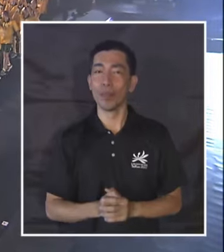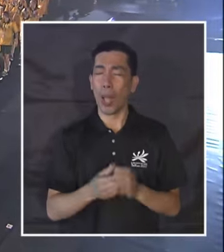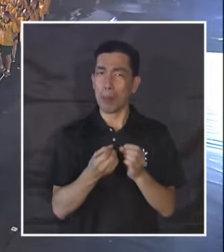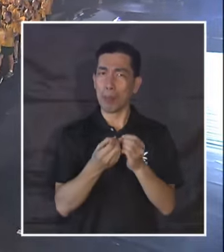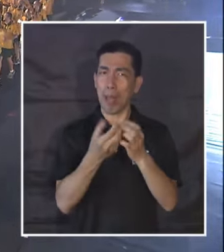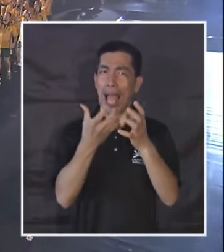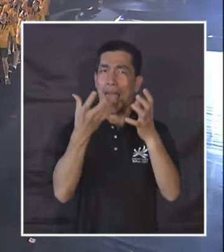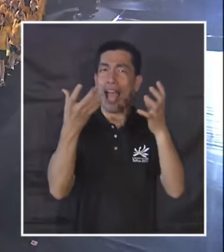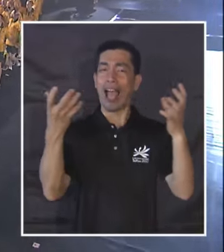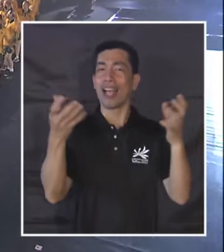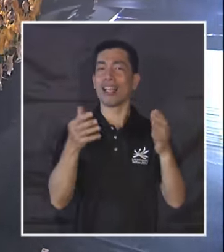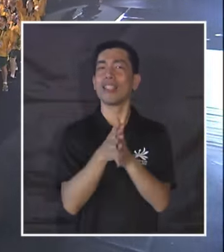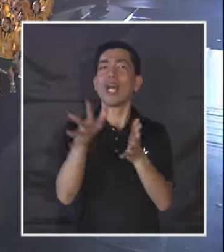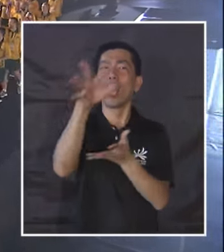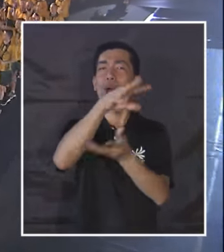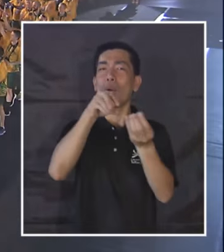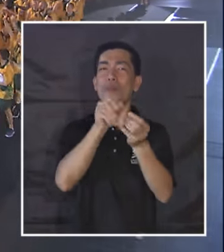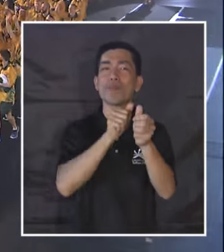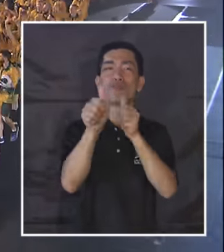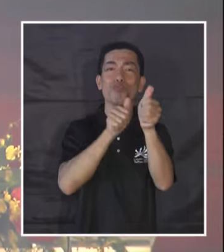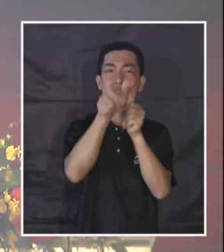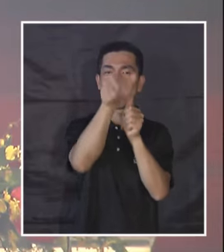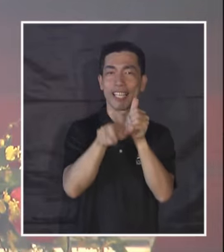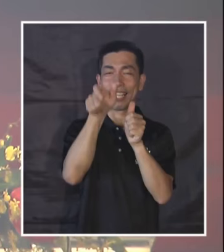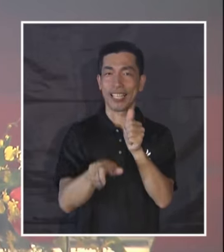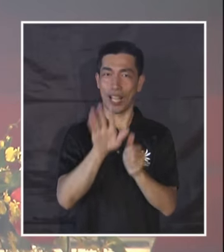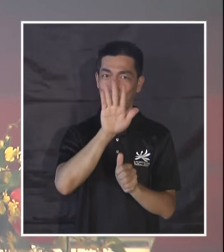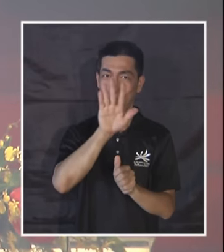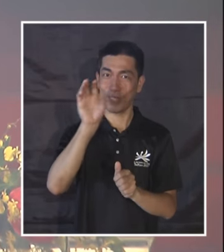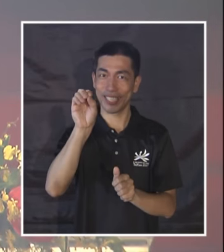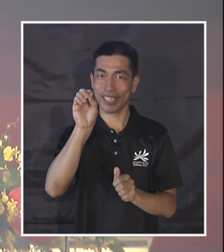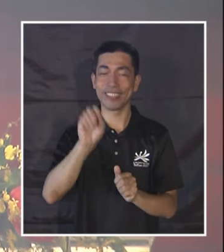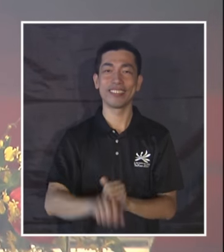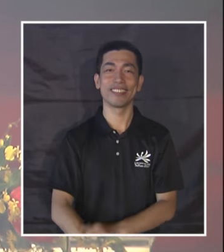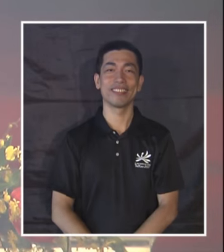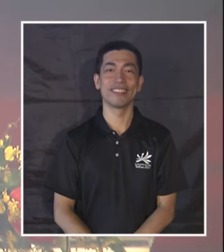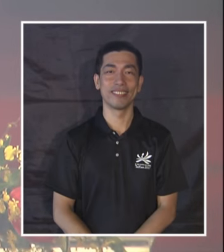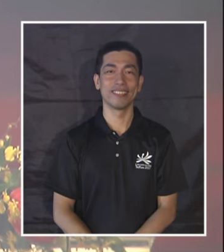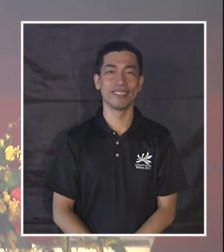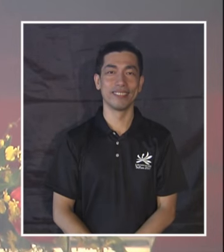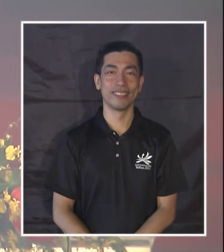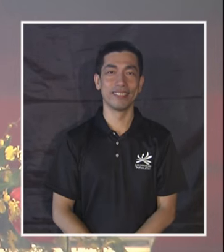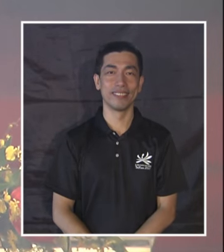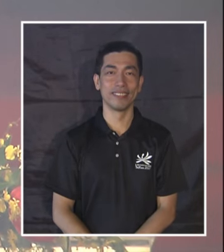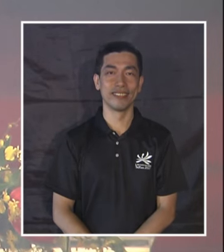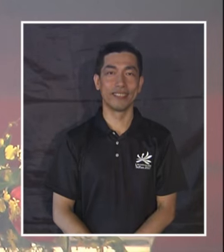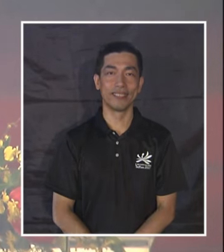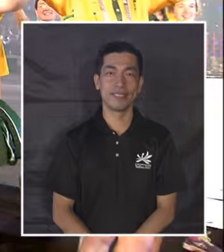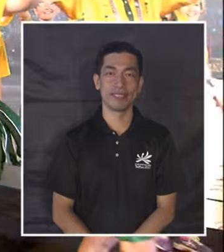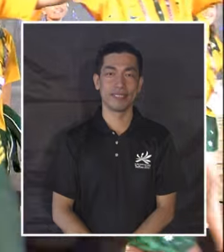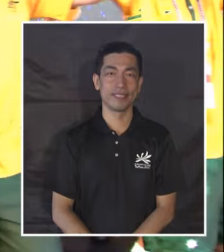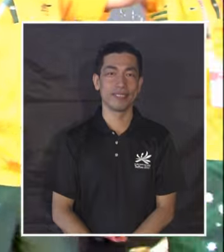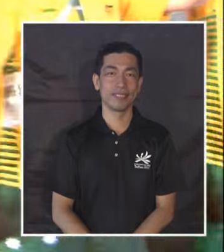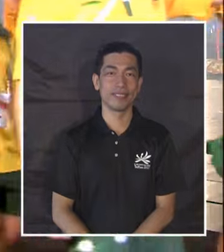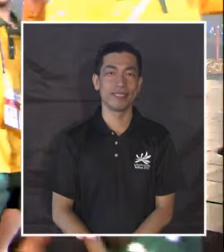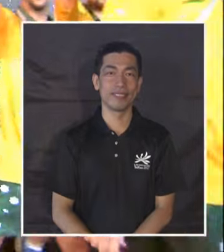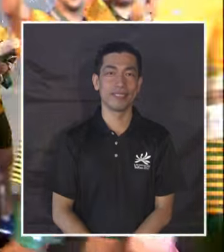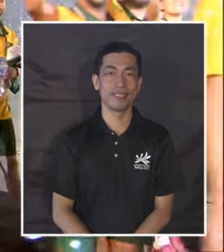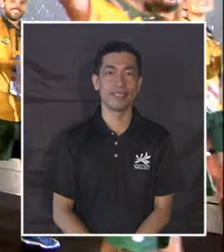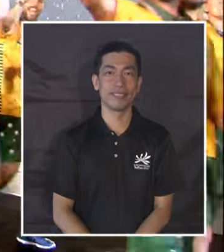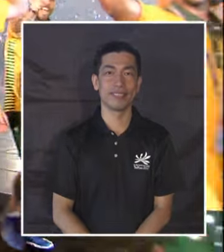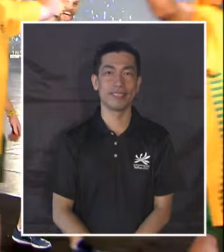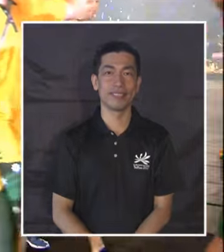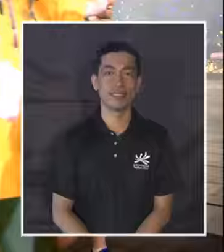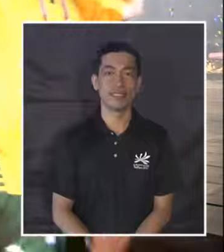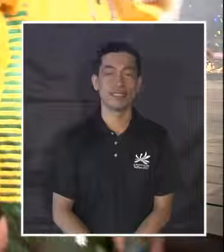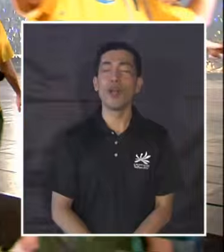共有50位选手来到台湾参加许多项目的竞赛。 Welcome to Taiwan. 希望你